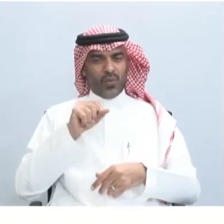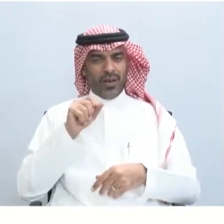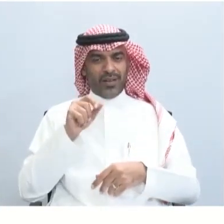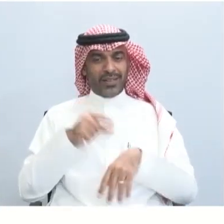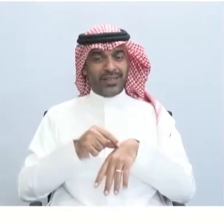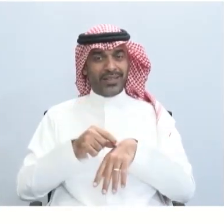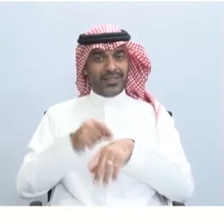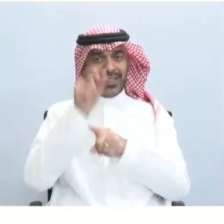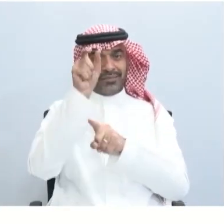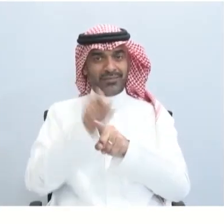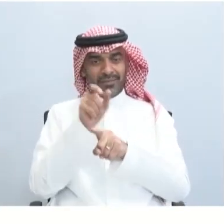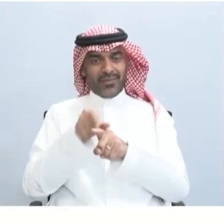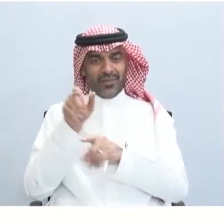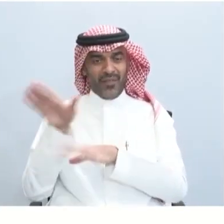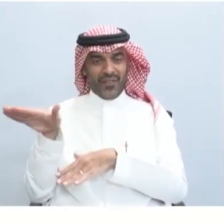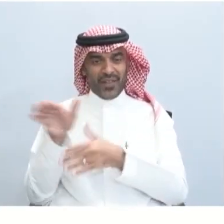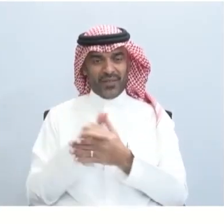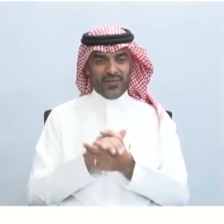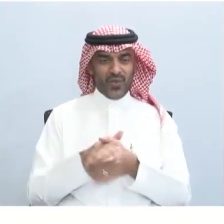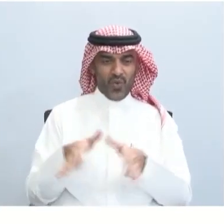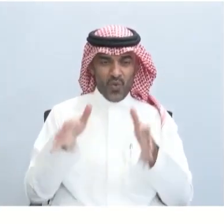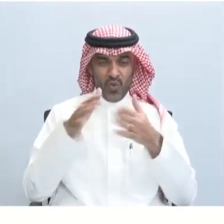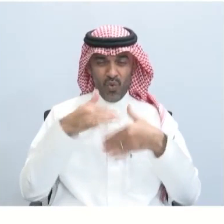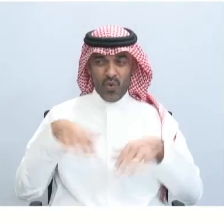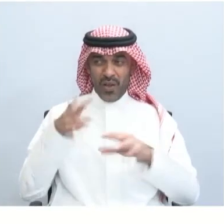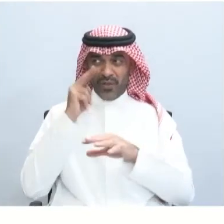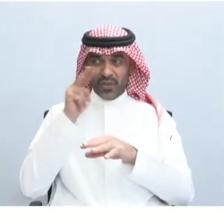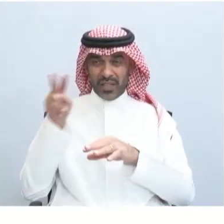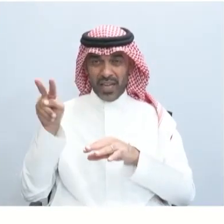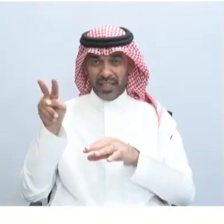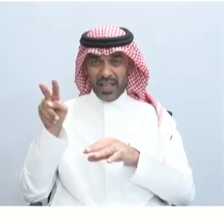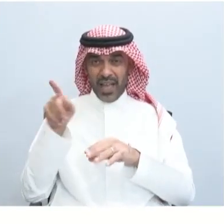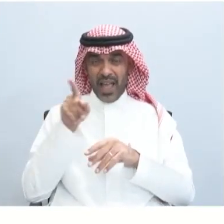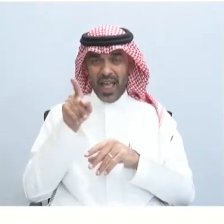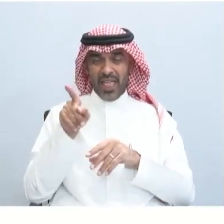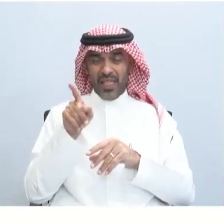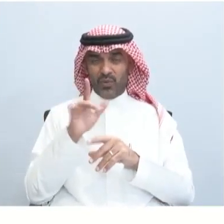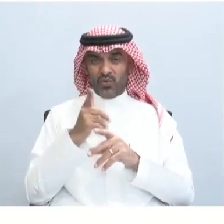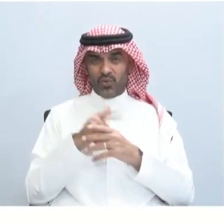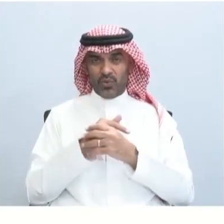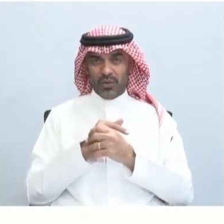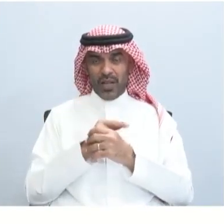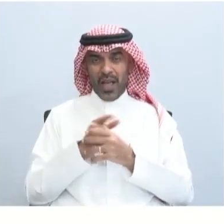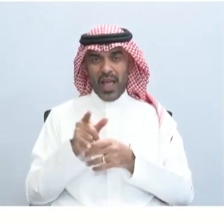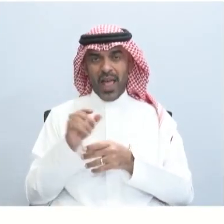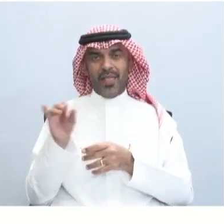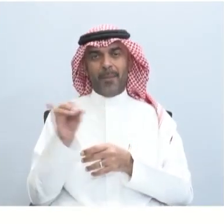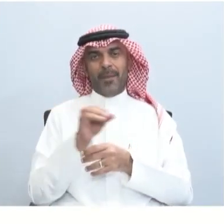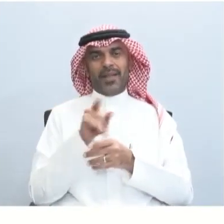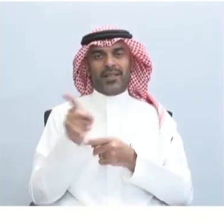الانسان جميع ما نشاهده هناك احسنتم حالات